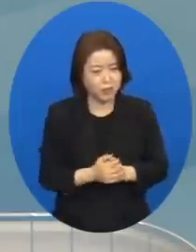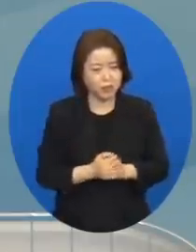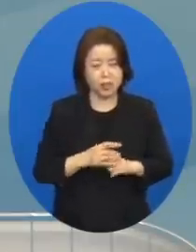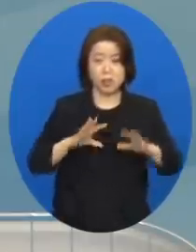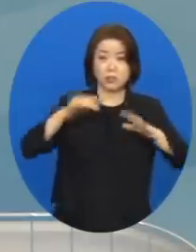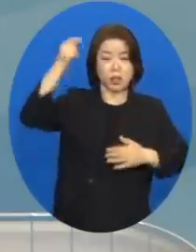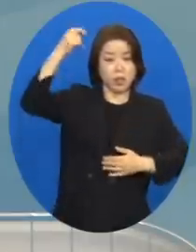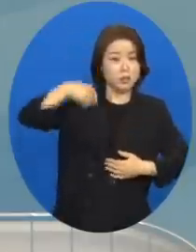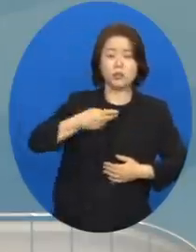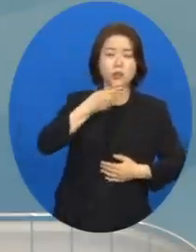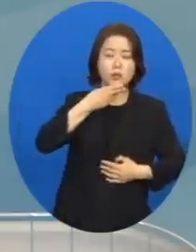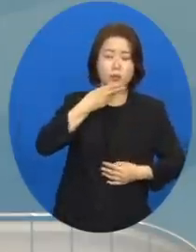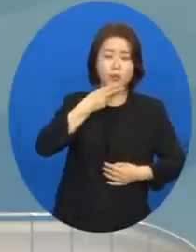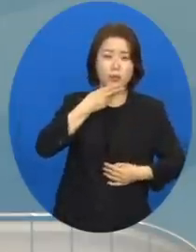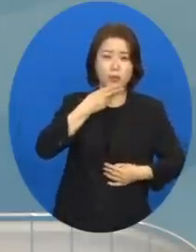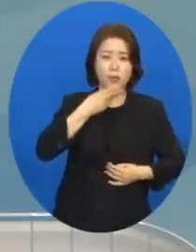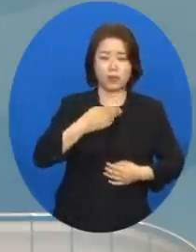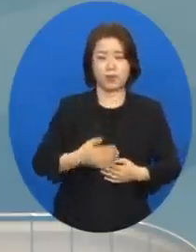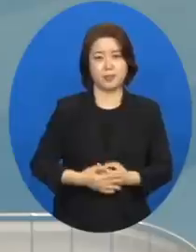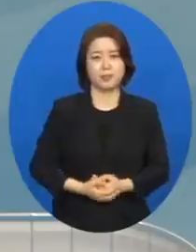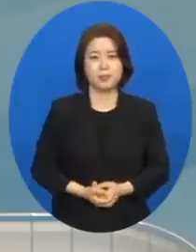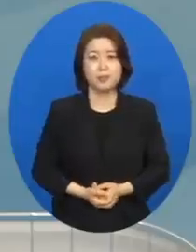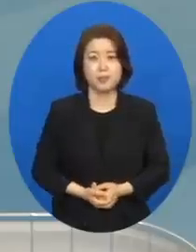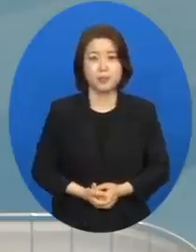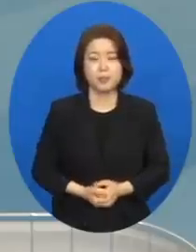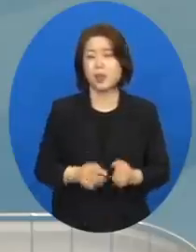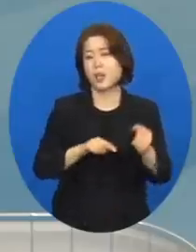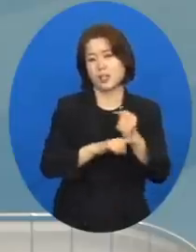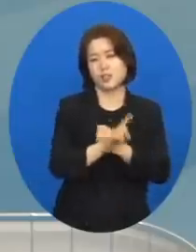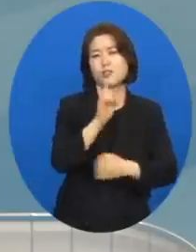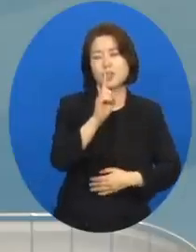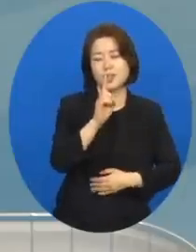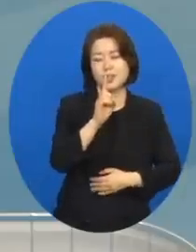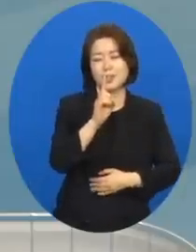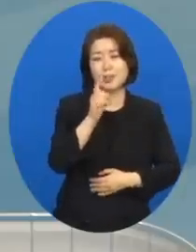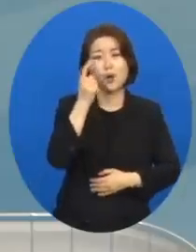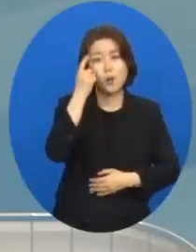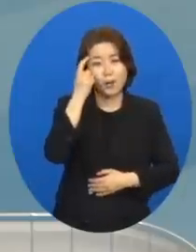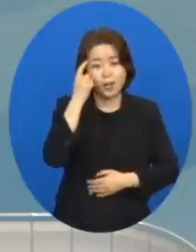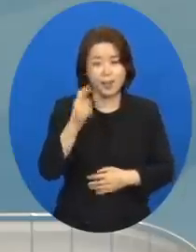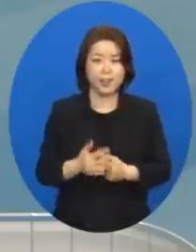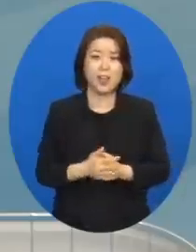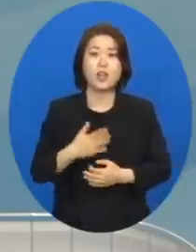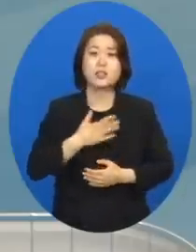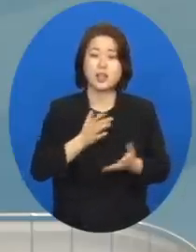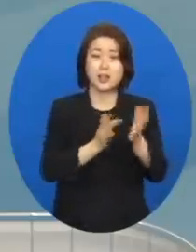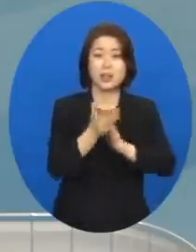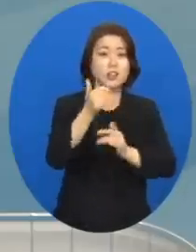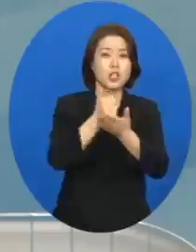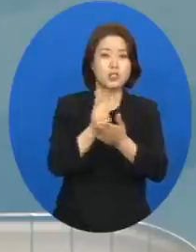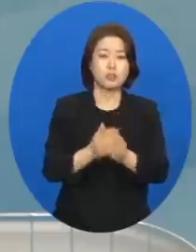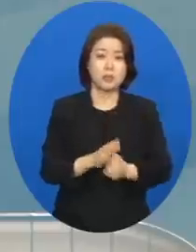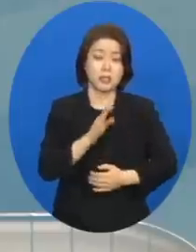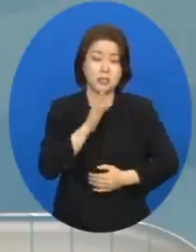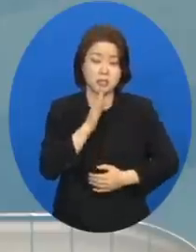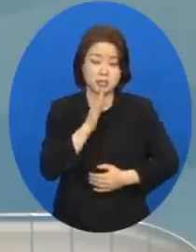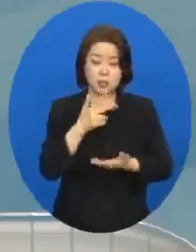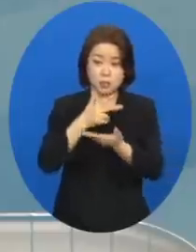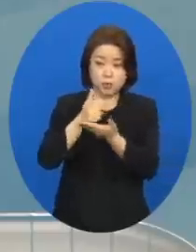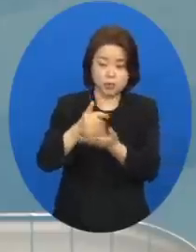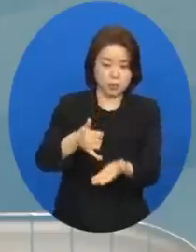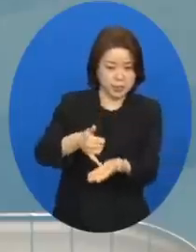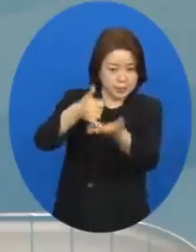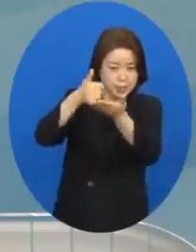자랑스럽다는 느낌이 없었어요. 이유는 하나였습니다. 제가 예수님을 실제로 인격적으로 알지